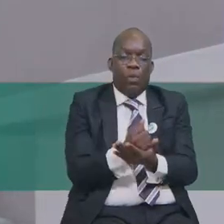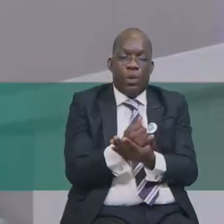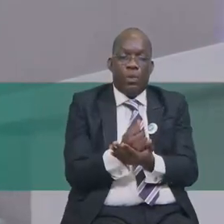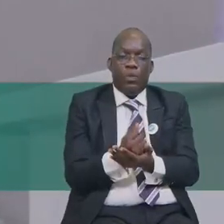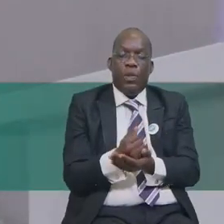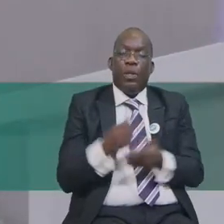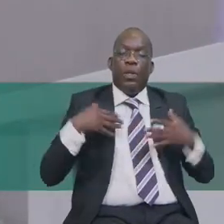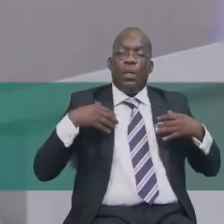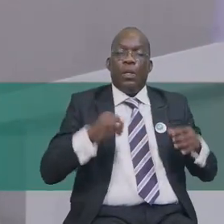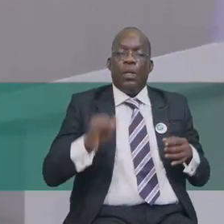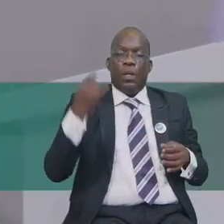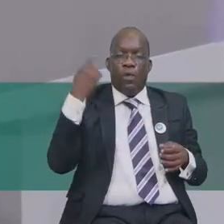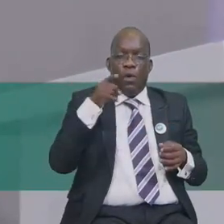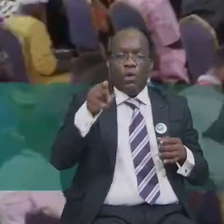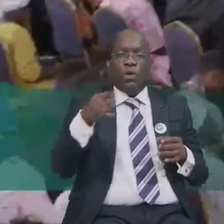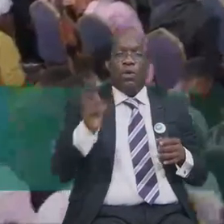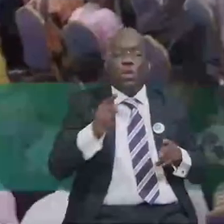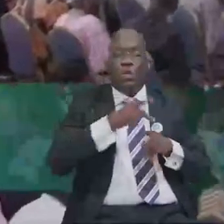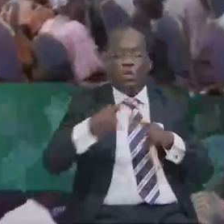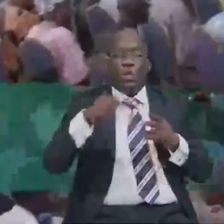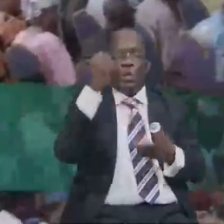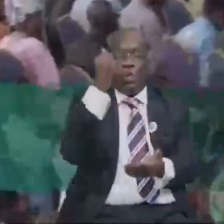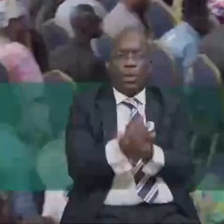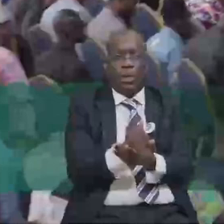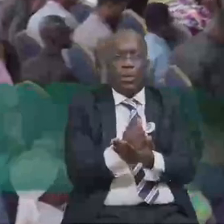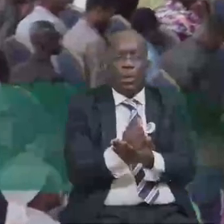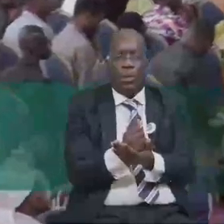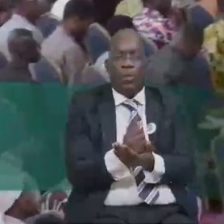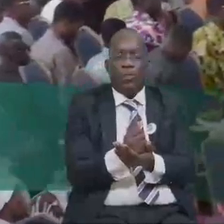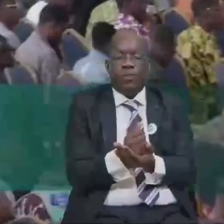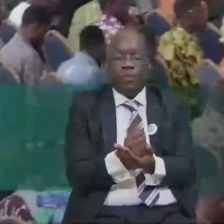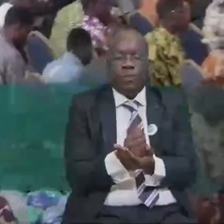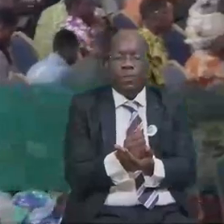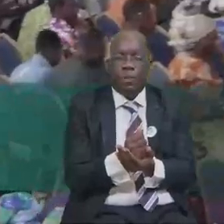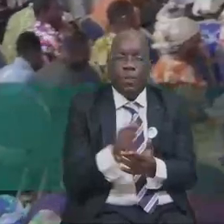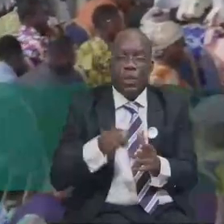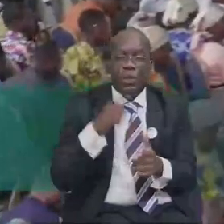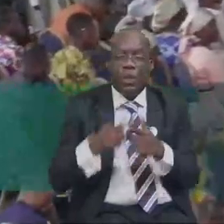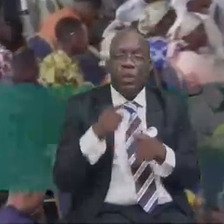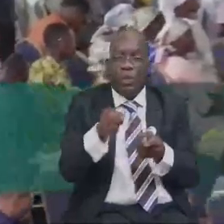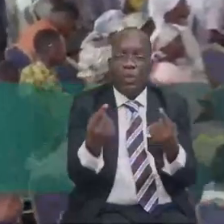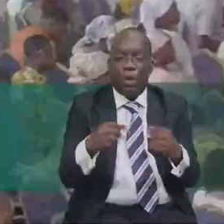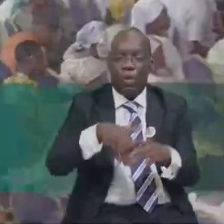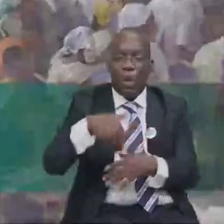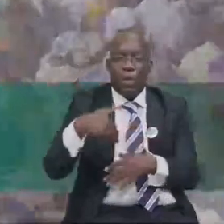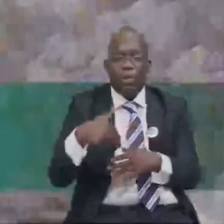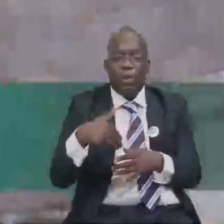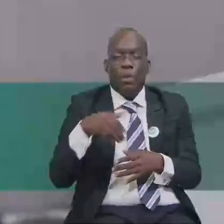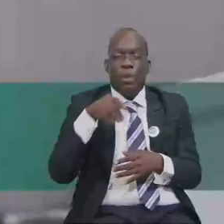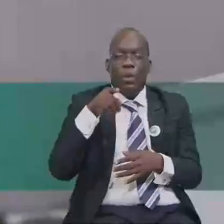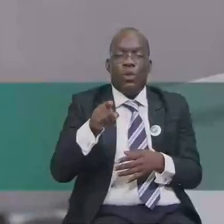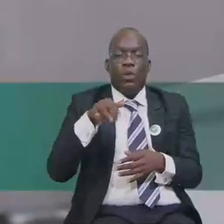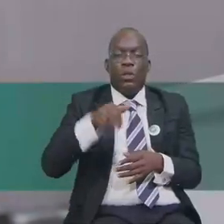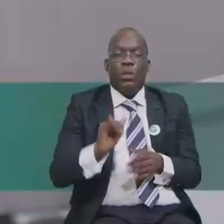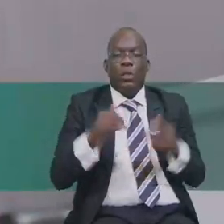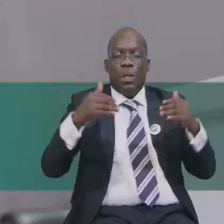toi, professionnel. Et ensuite, tu sors et tu as encore